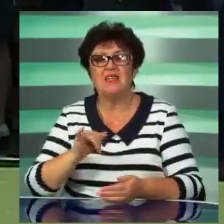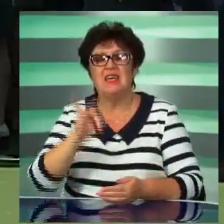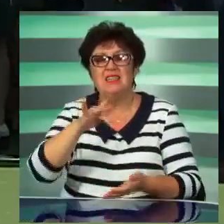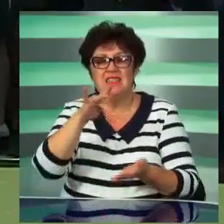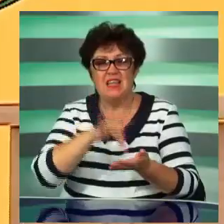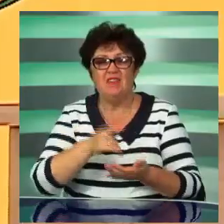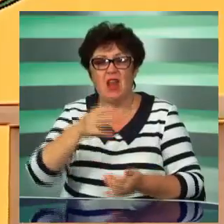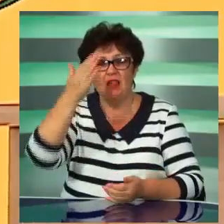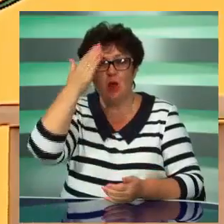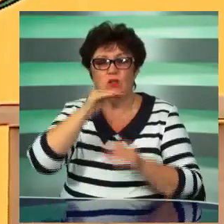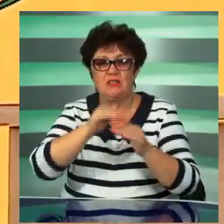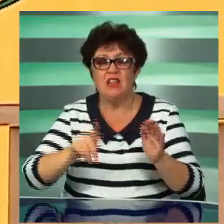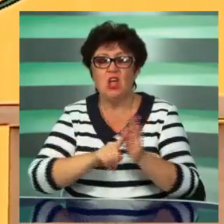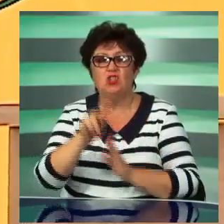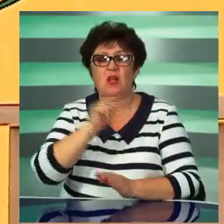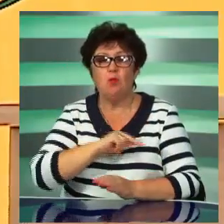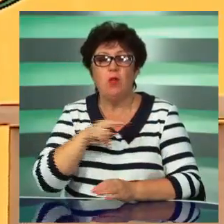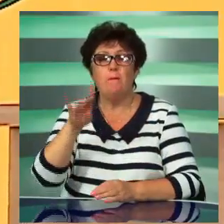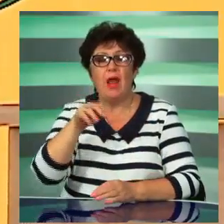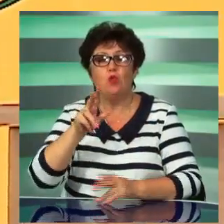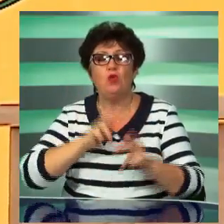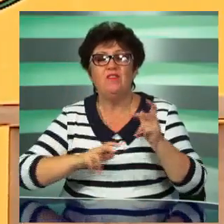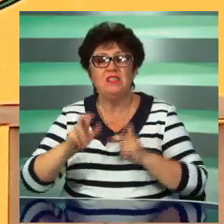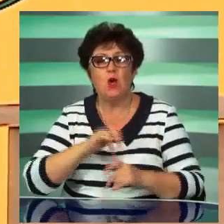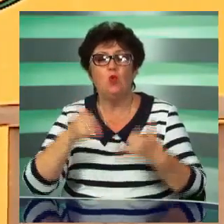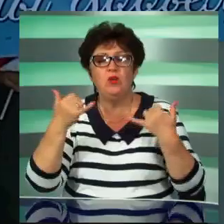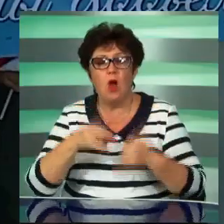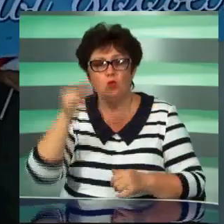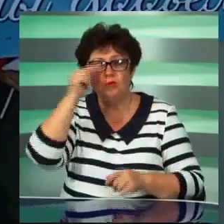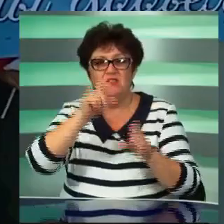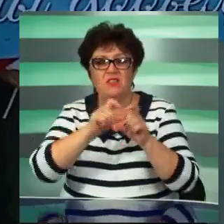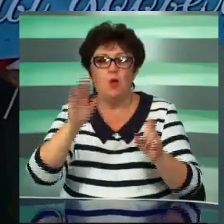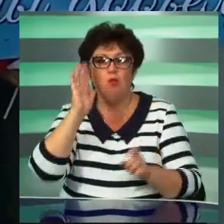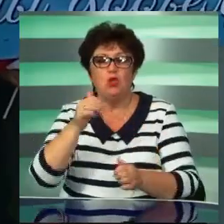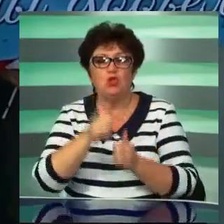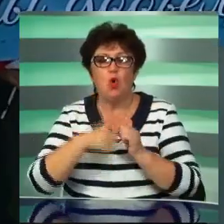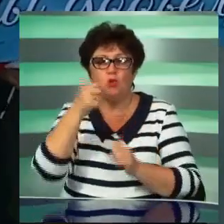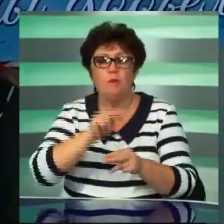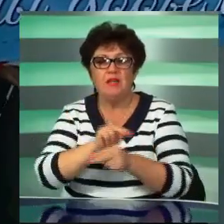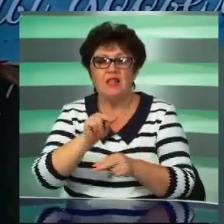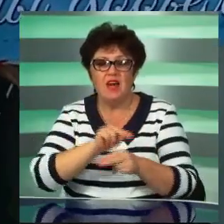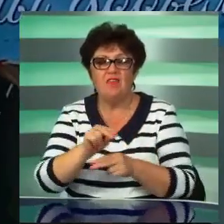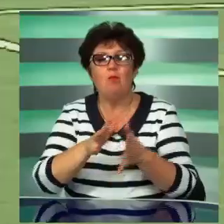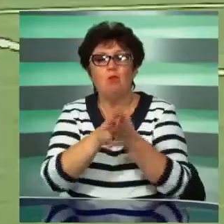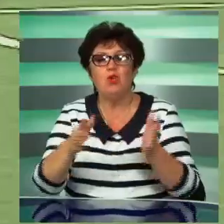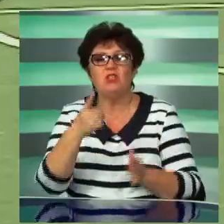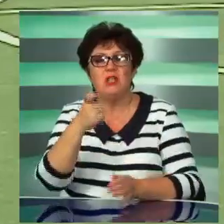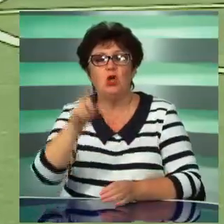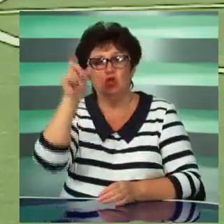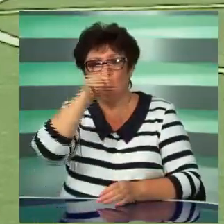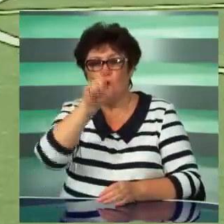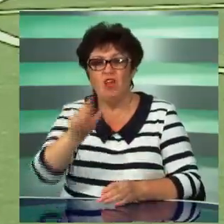для одаренных детей. Начал работу предуниверсарий. Уникальное учебное заведение будет ежегодно подготавливать более 100